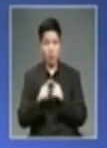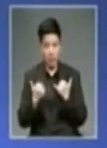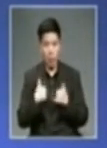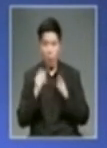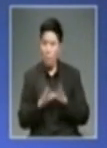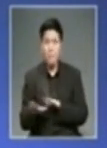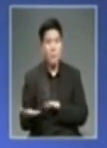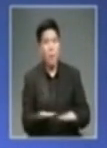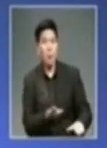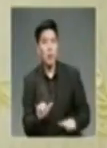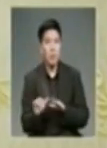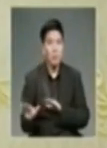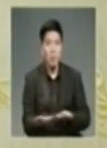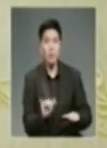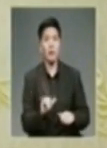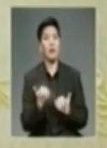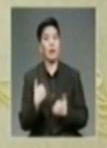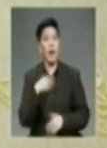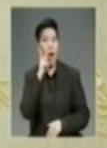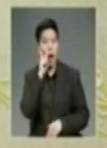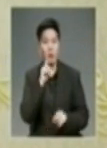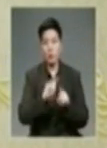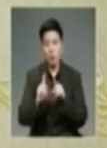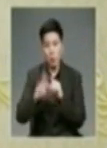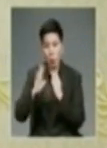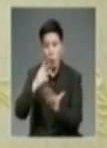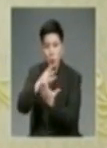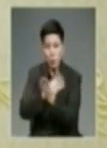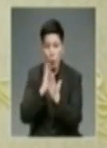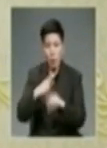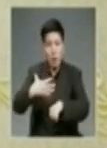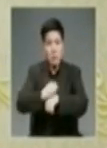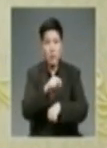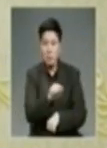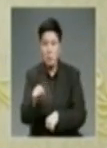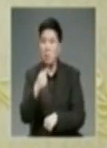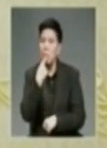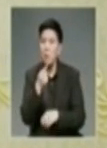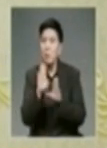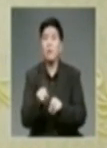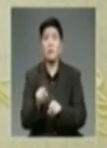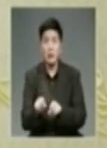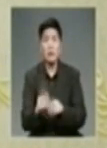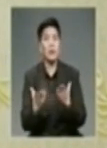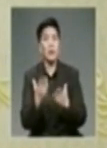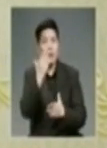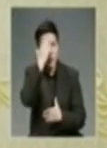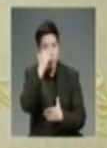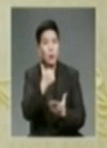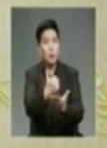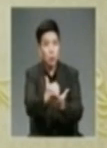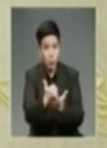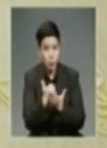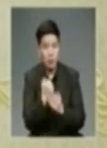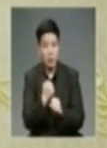ไม่พร้อมนะก็อาจจะมีสื่อมวลชนนักวิชาการนักการเมืองบางท่านนะครับพูดสำนองนี้อยู่ทำไมเราไม่ช่วยกันนะครับ